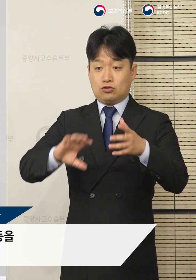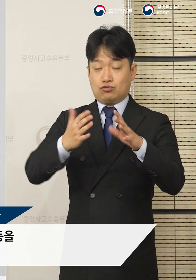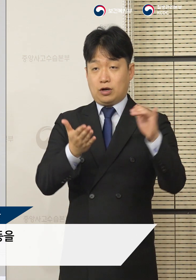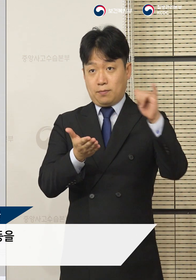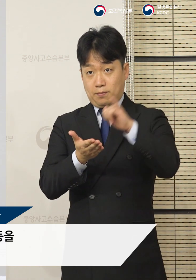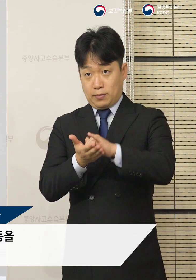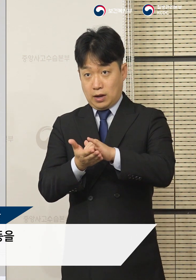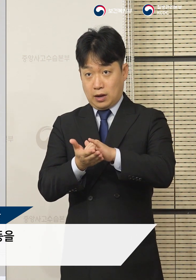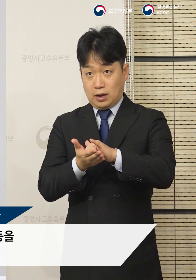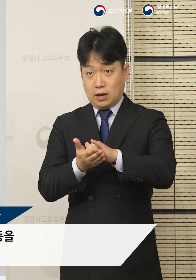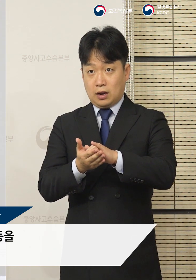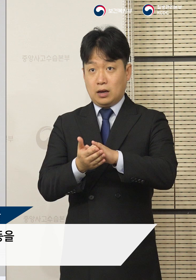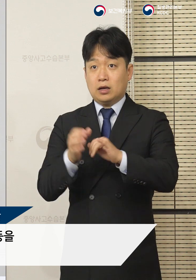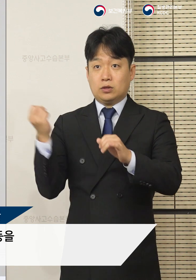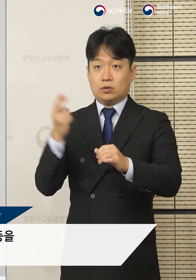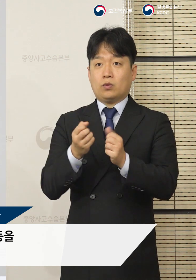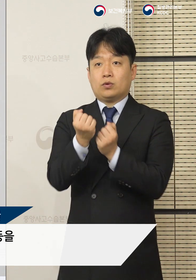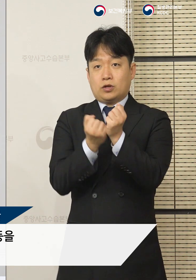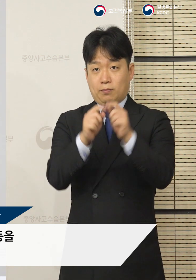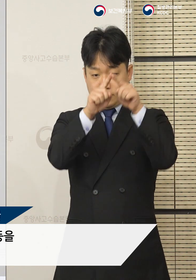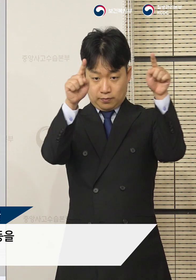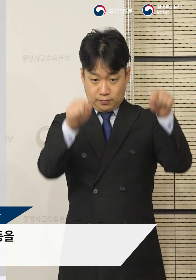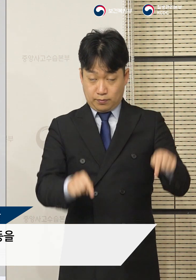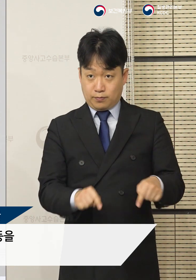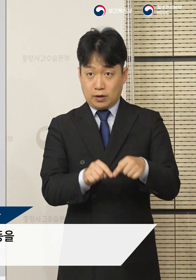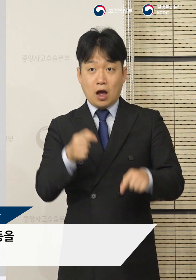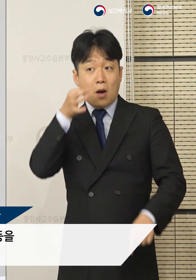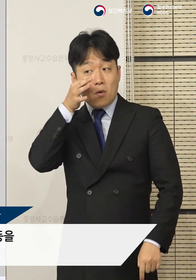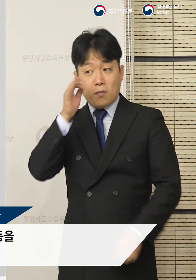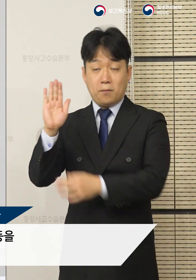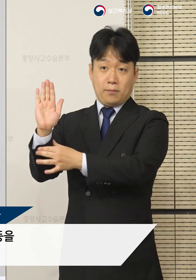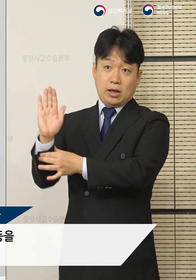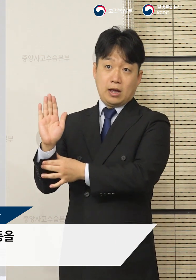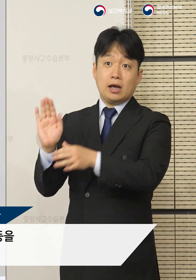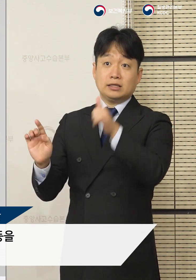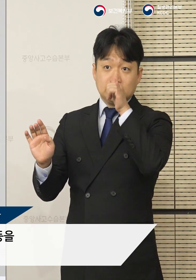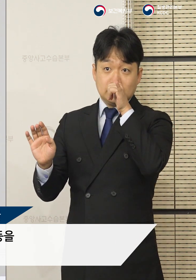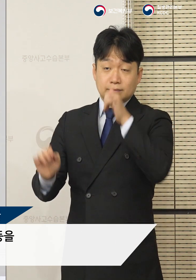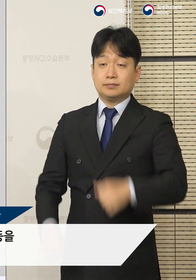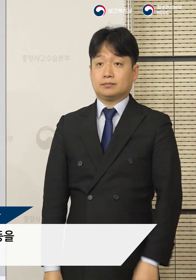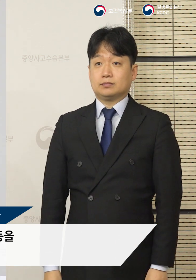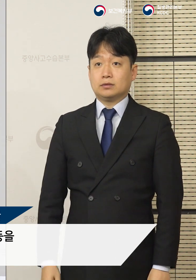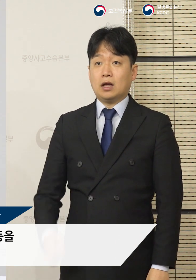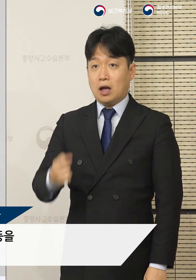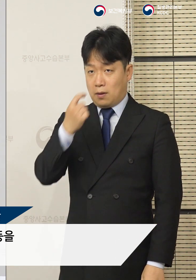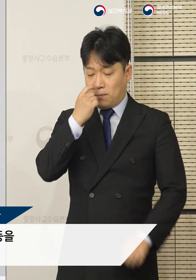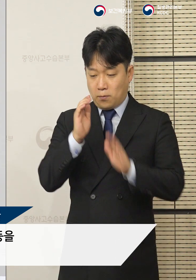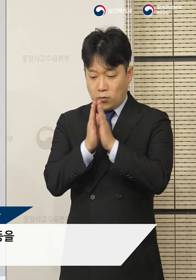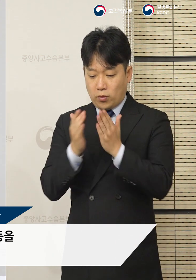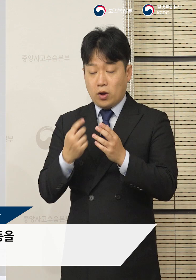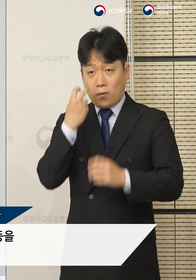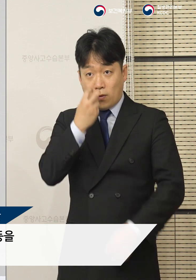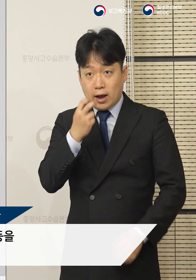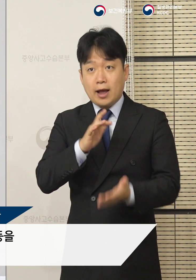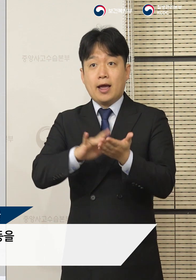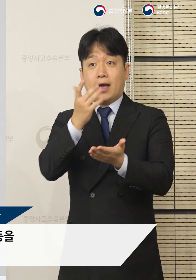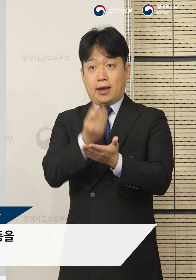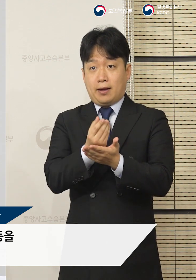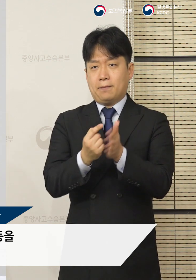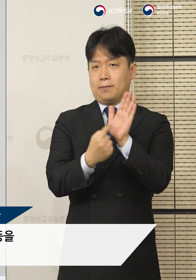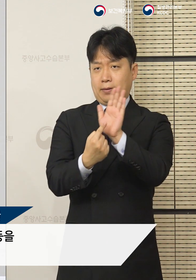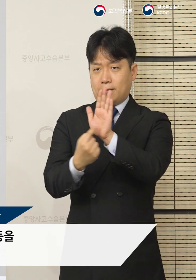각 국제공항의 배너, 전광판, 안내지, 리플렛 등을 통하여 자가관리 이 앱에